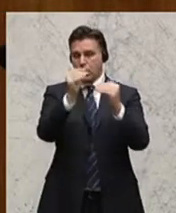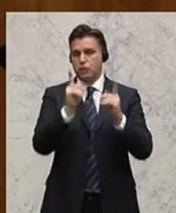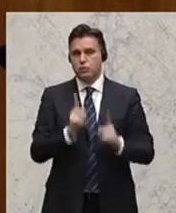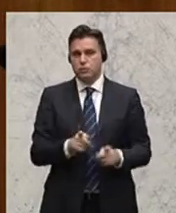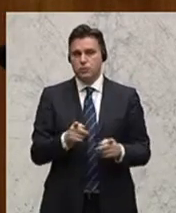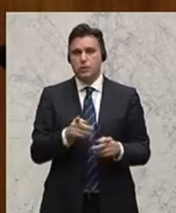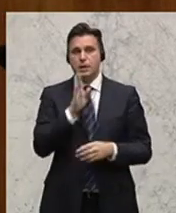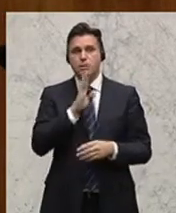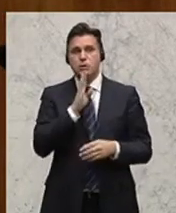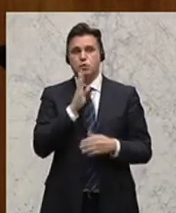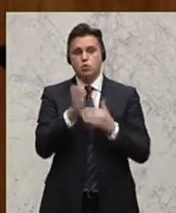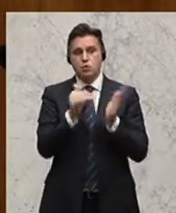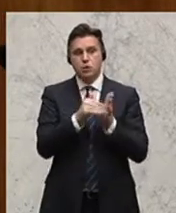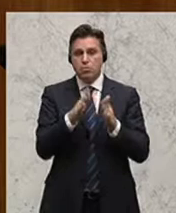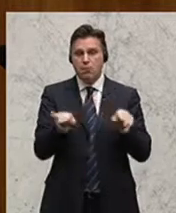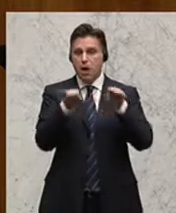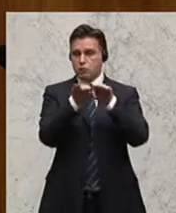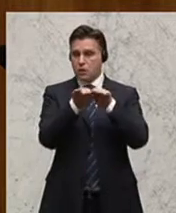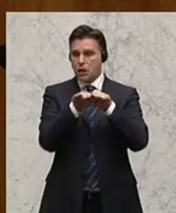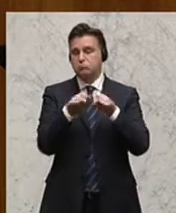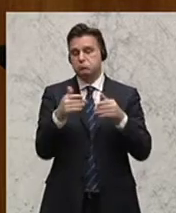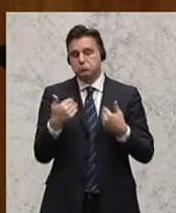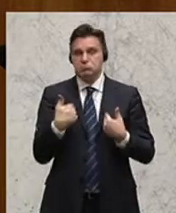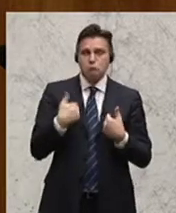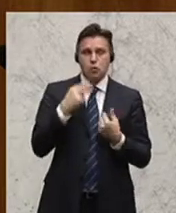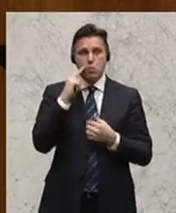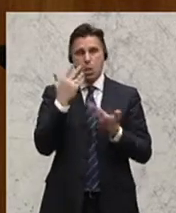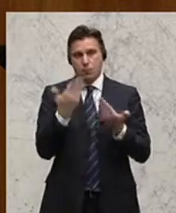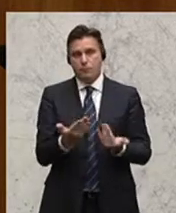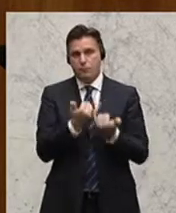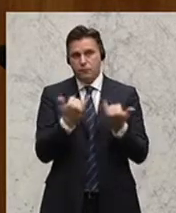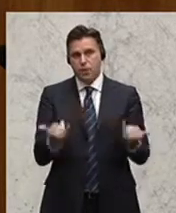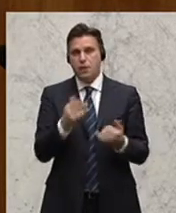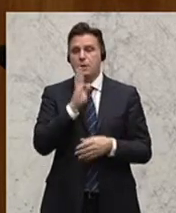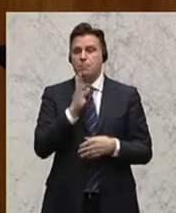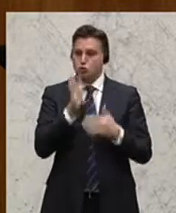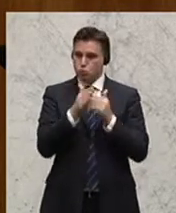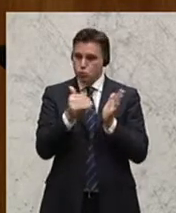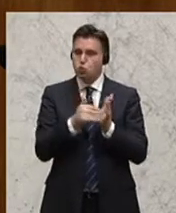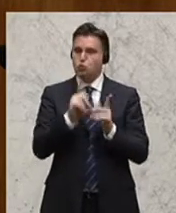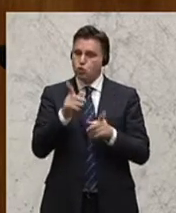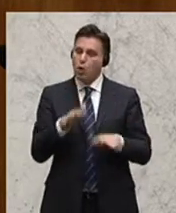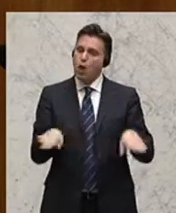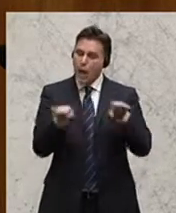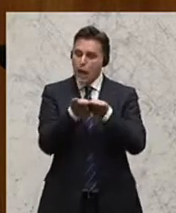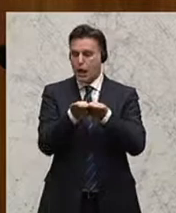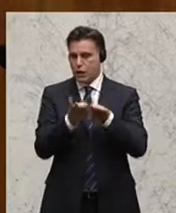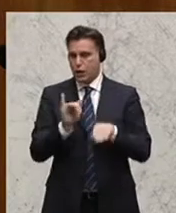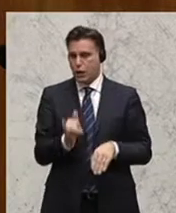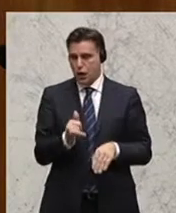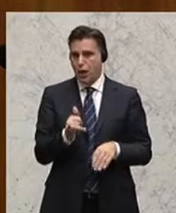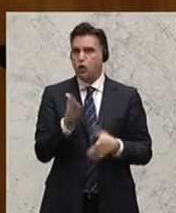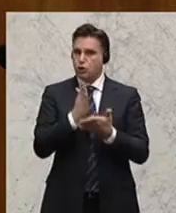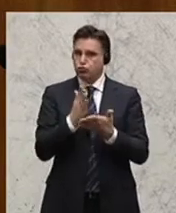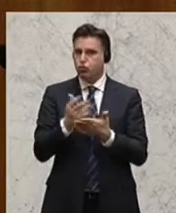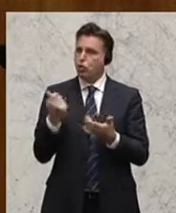der Pensionssysteme habe ich auch einen sehr pragmatischen Zugang. Natürlich macht es Sinn, die Pensionssysteme zu harmonisieren. Es ist auch schon viel passiert in